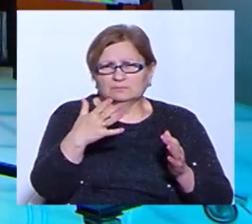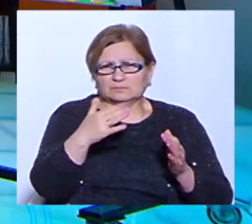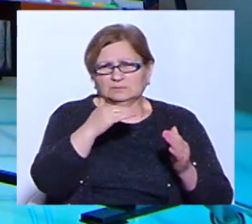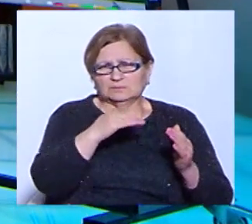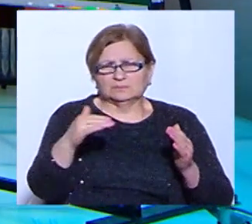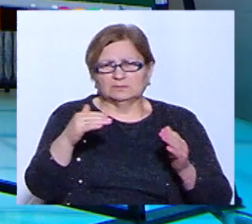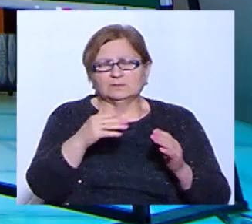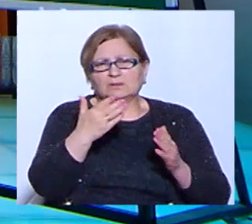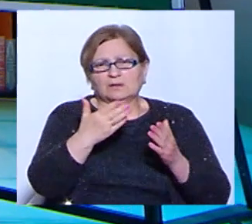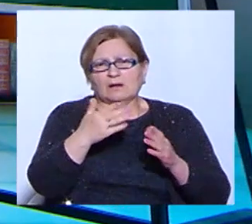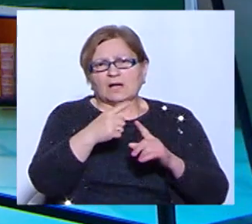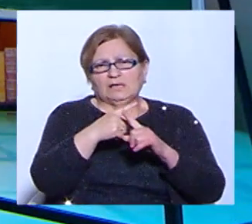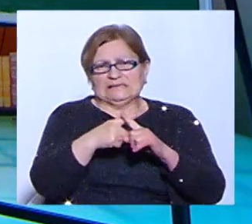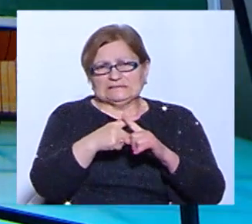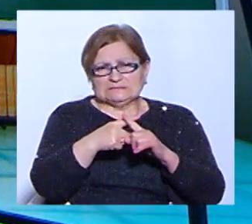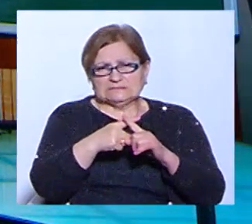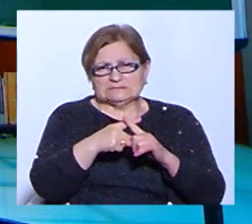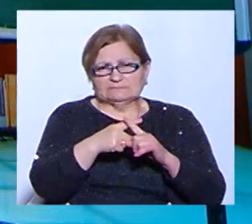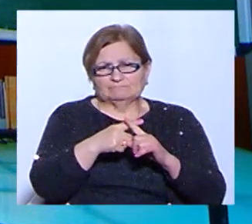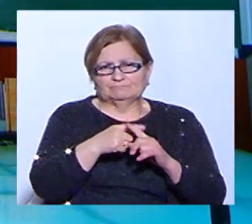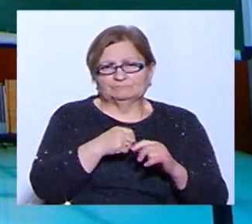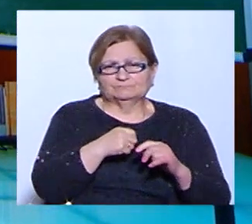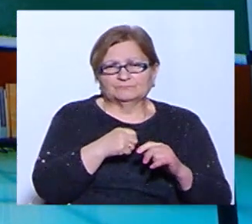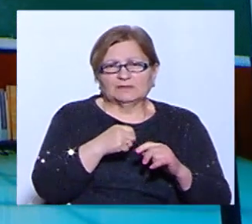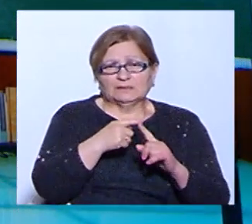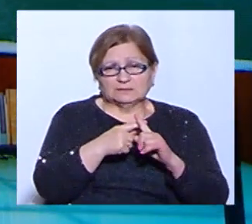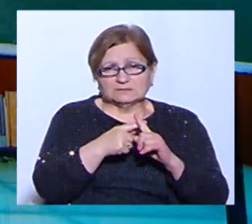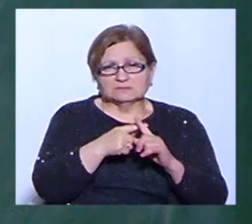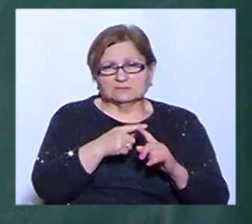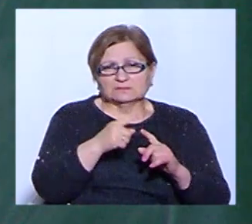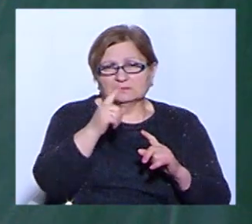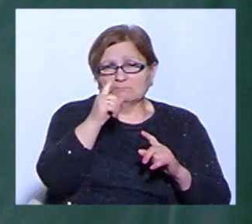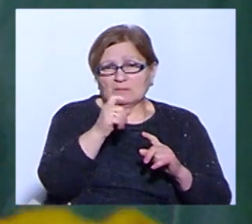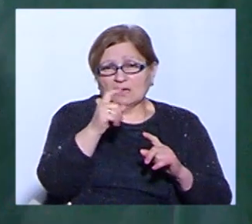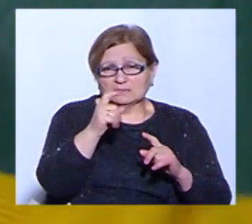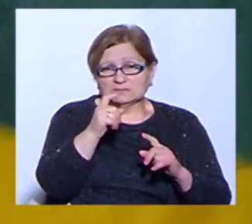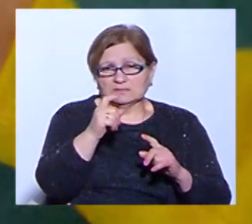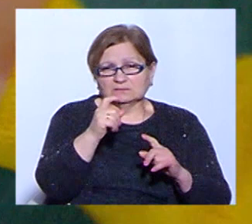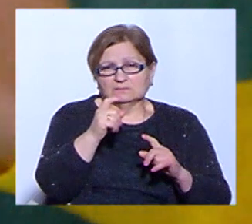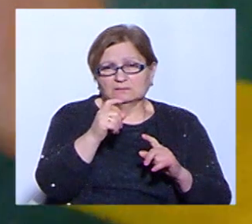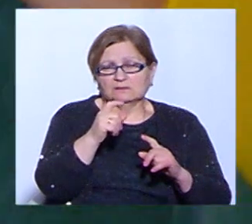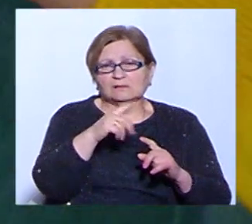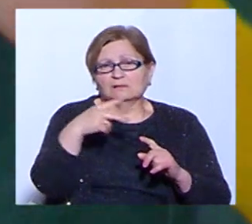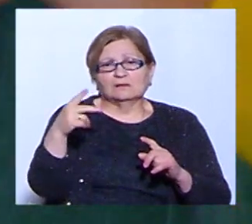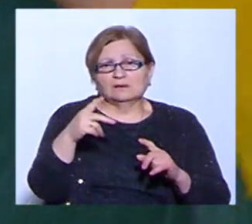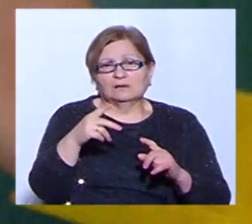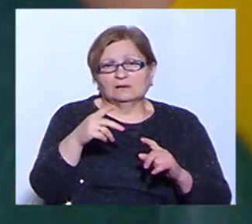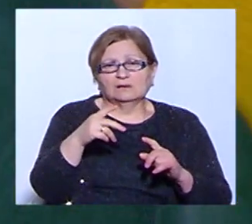ვთქვათ x-ი, x-ი უცნობია და ყოველთვის ესე გვიყვარს ხოლმე x-ი შემოტანა, x-ი მეასეთი